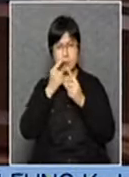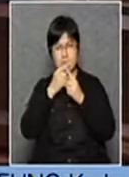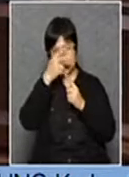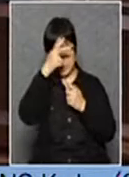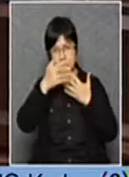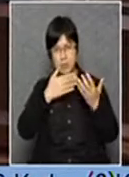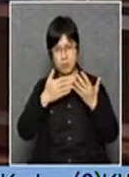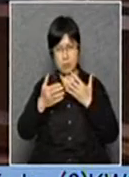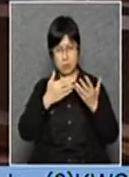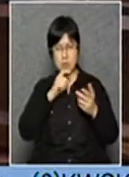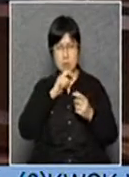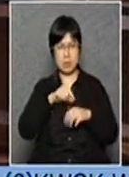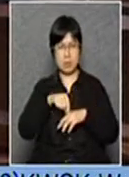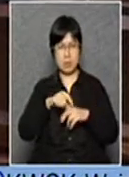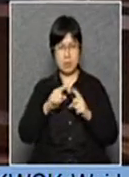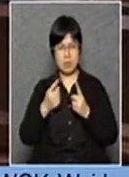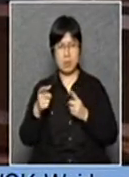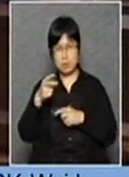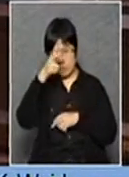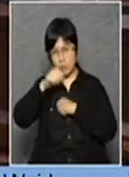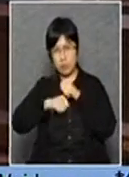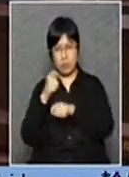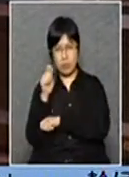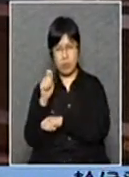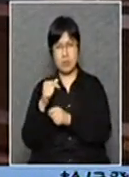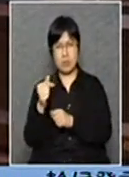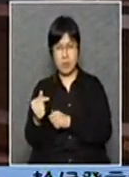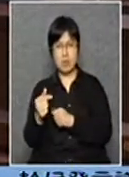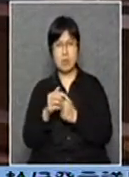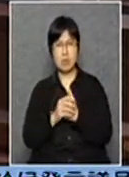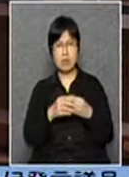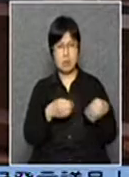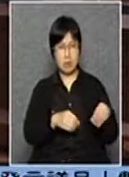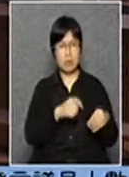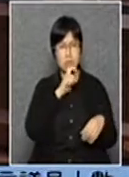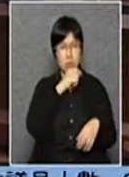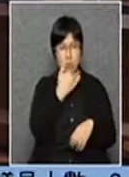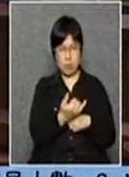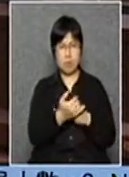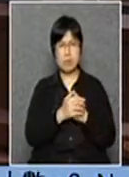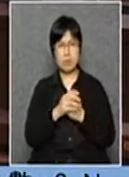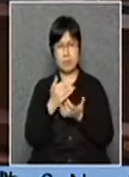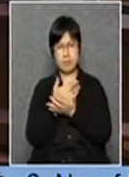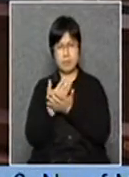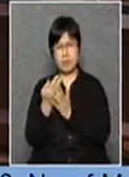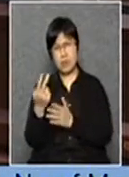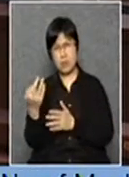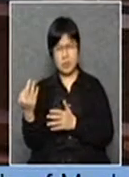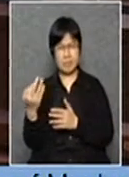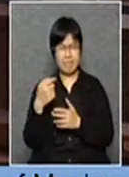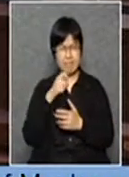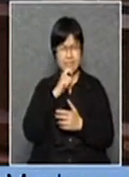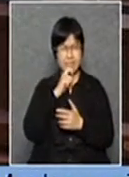少啦，11個基金啦，勞福局啊10個基金啦，跟住教育就6個基金，同埋其他2、3個局都有基